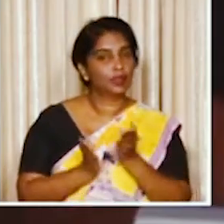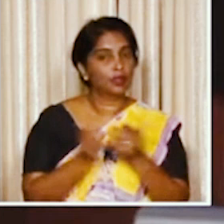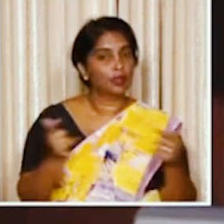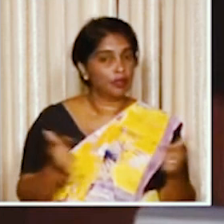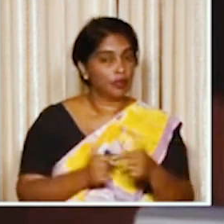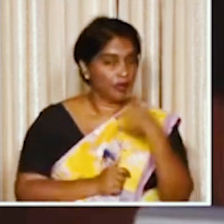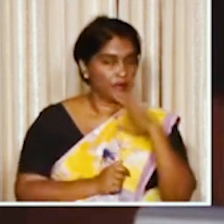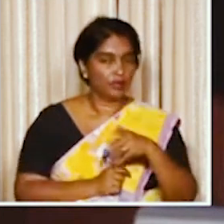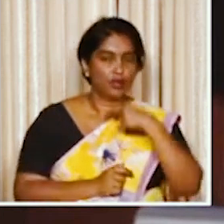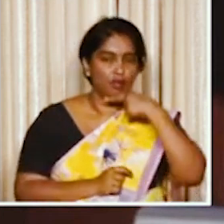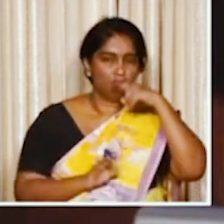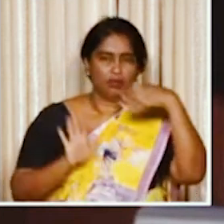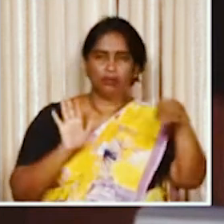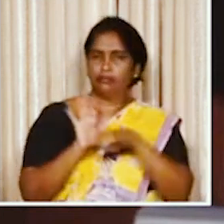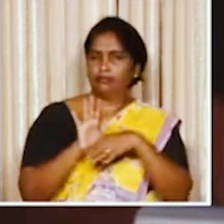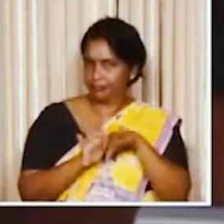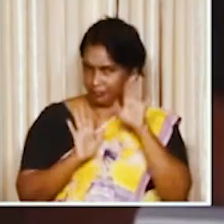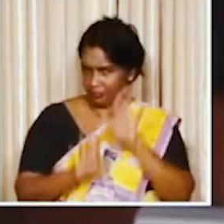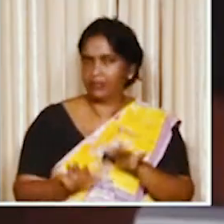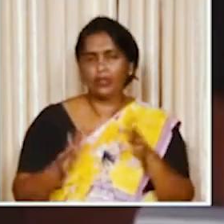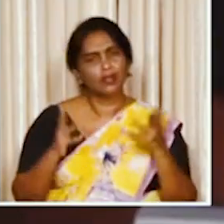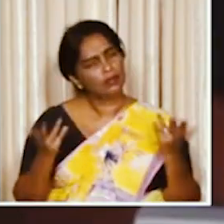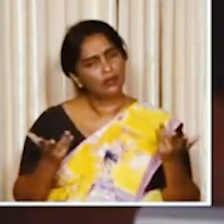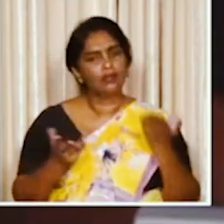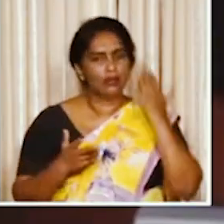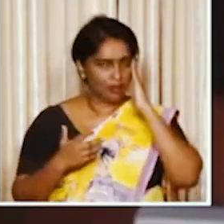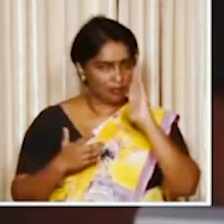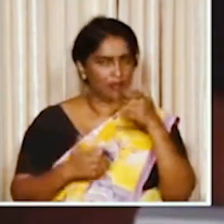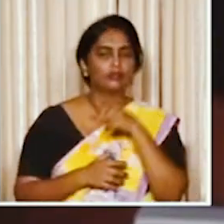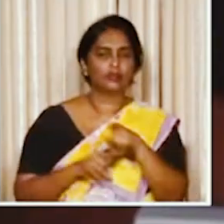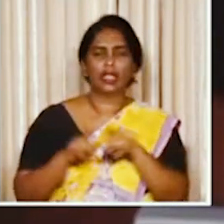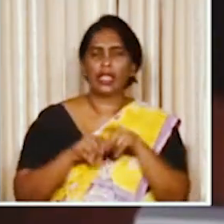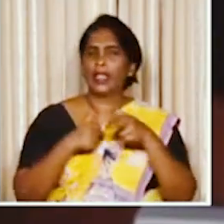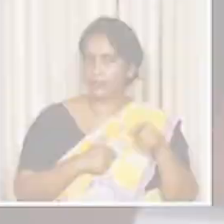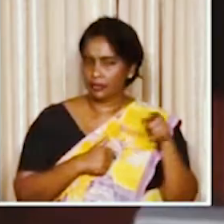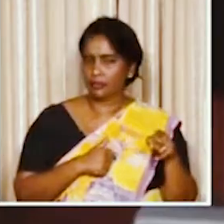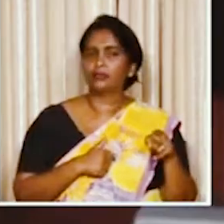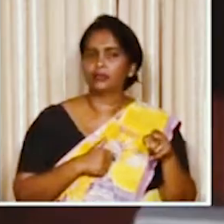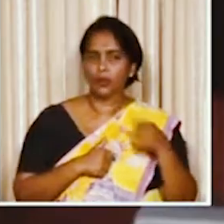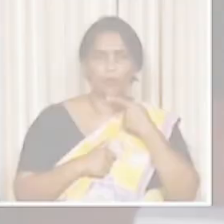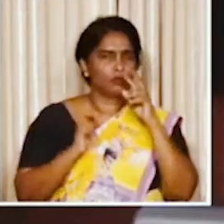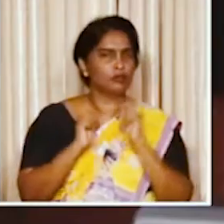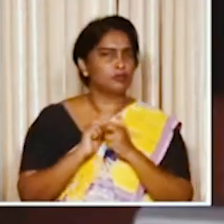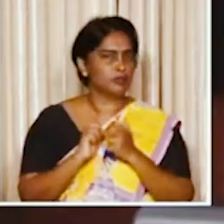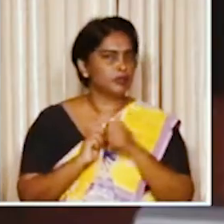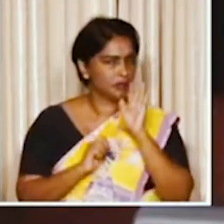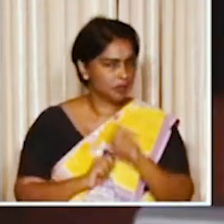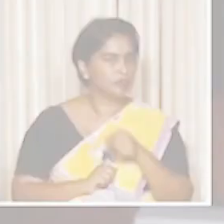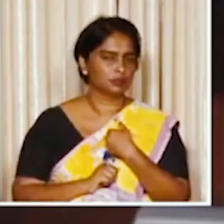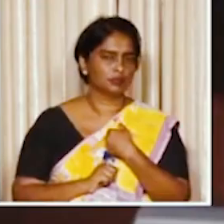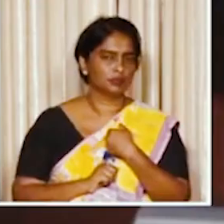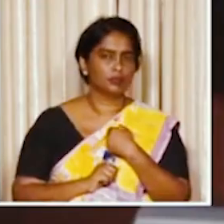இயற்கை காரணமாக என்றதையும் நாங்கள் ஆராய வேண்டி இருக்கின்றது. இருந்தாலும் அந்த கௌரவ உறுப்பினர்கள் கேட்டதுக்கு இணங்க நாங்கள் விரைவில்